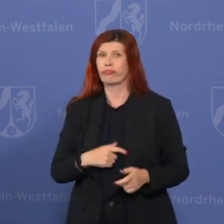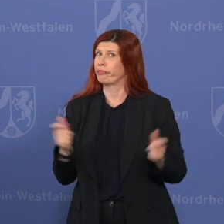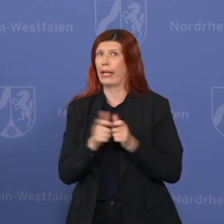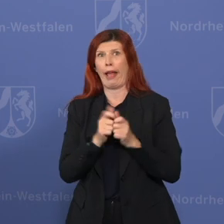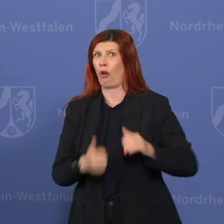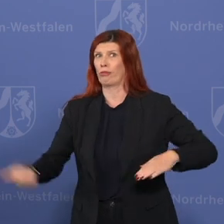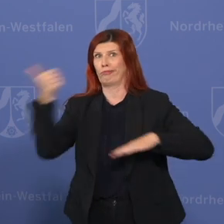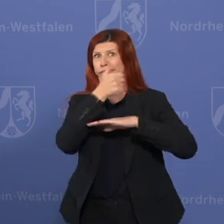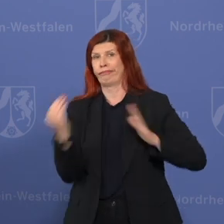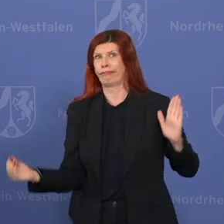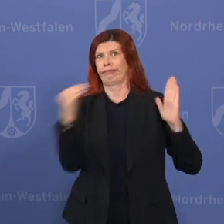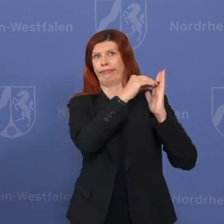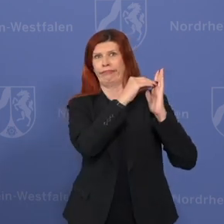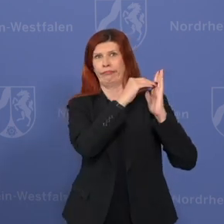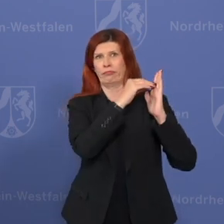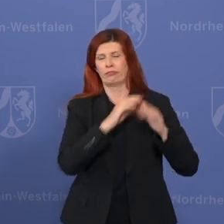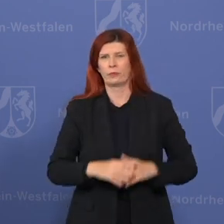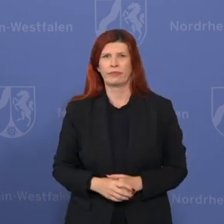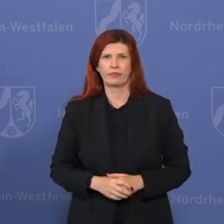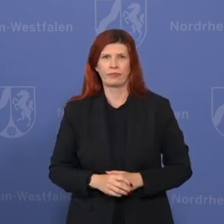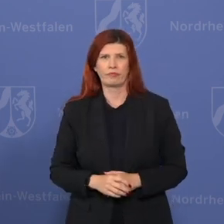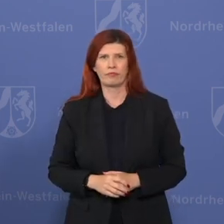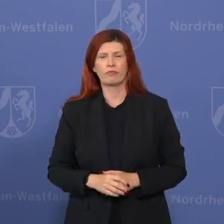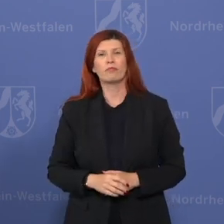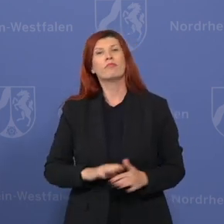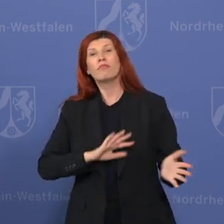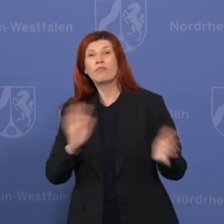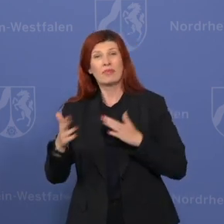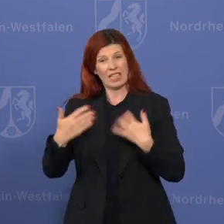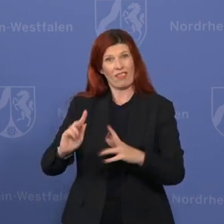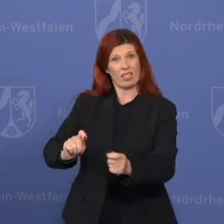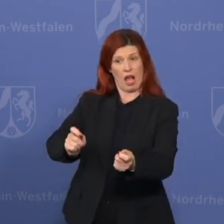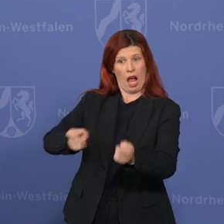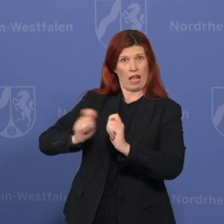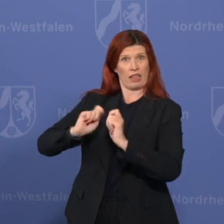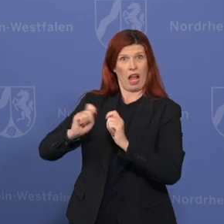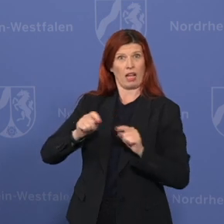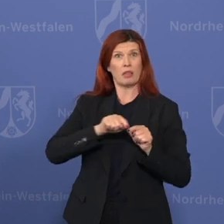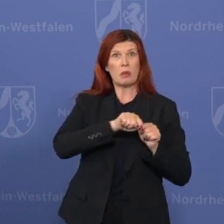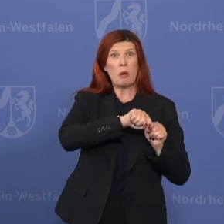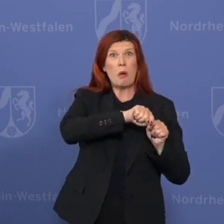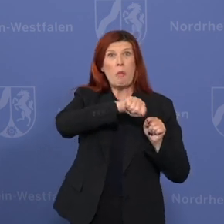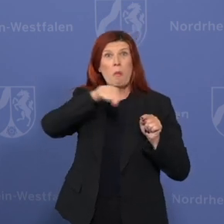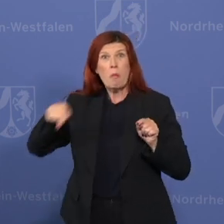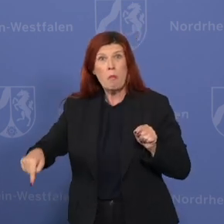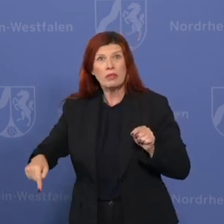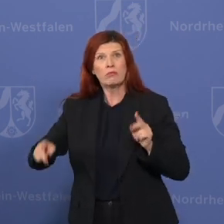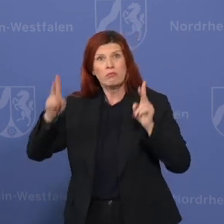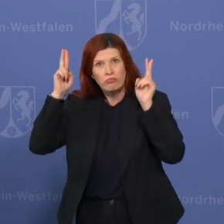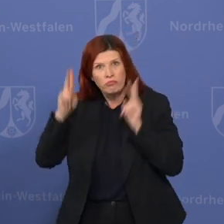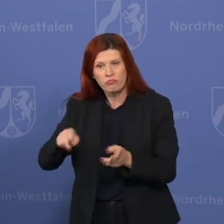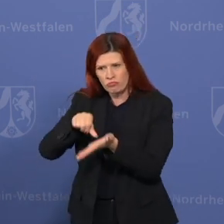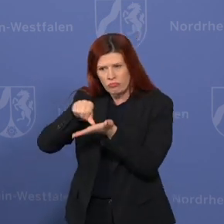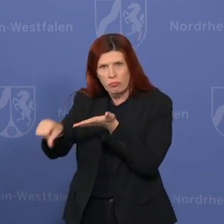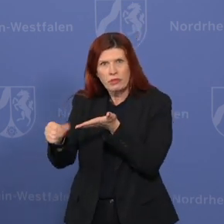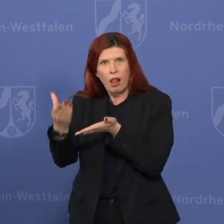darstellt. Die durchschnittliche Bearbeitungsdauer für alle, die das Geld nun in den letzten 4 Wochen erhalten